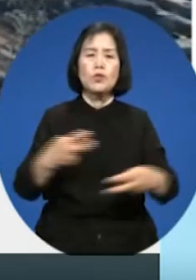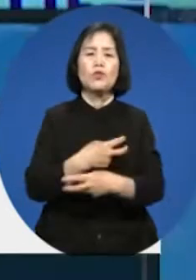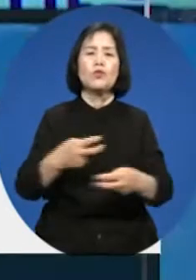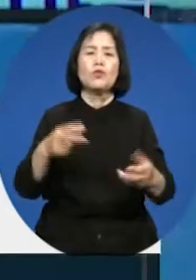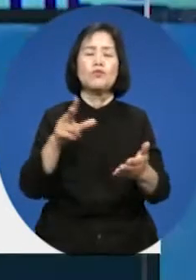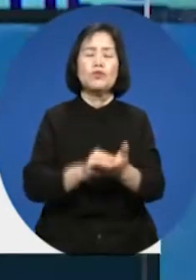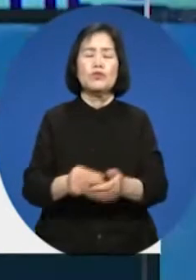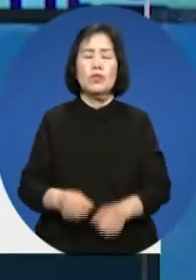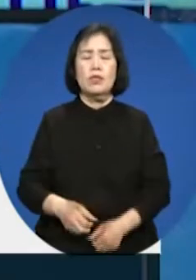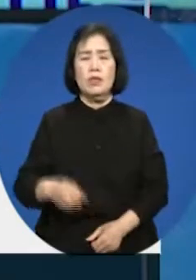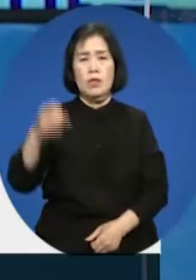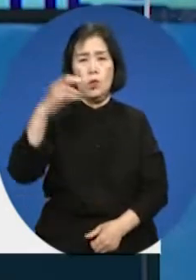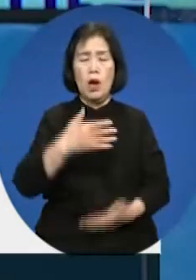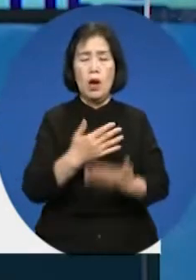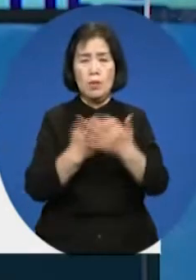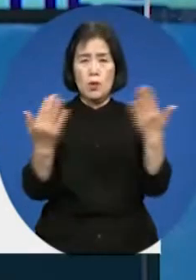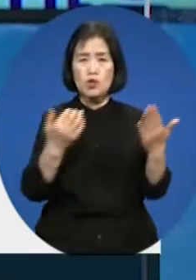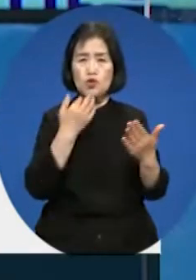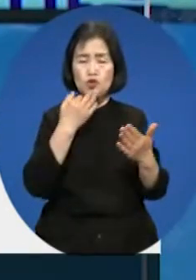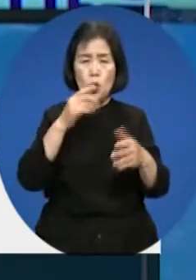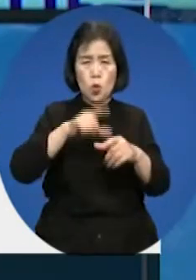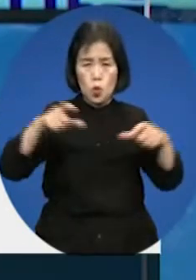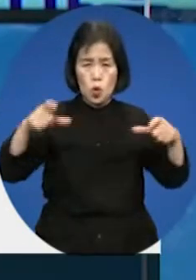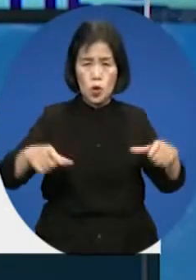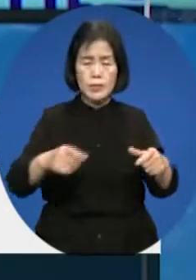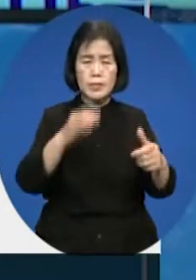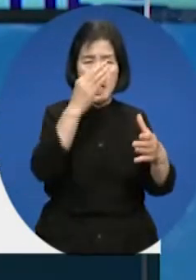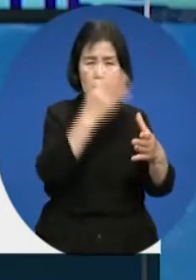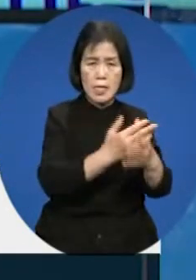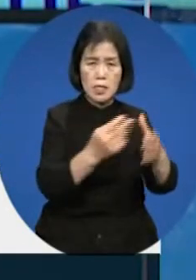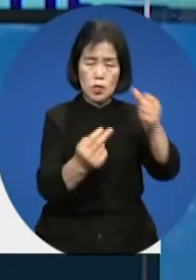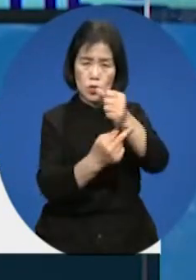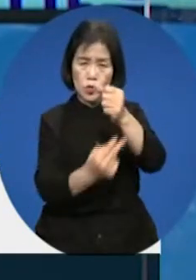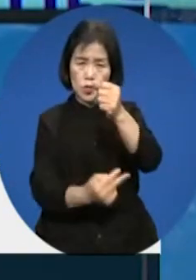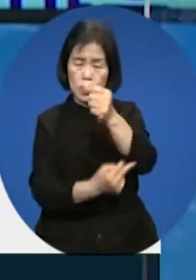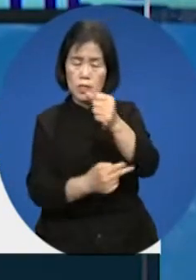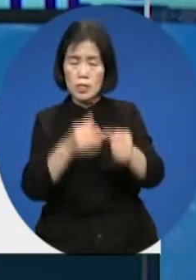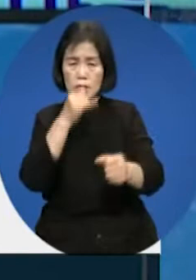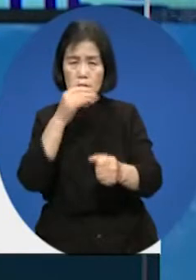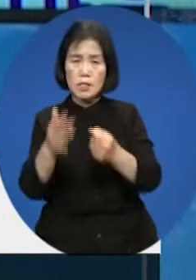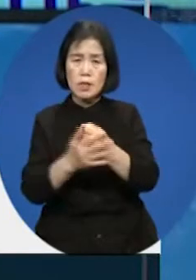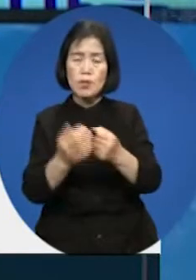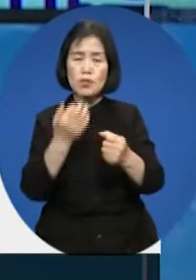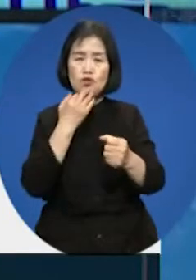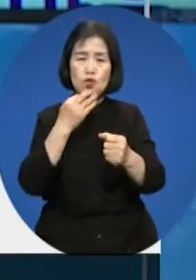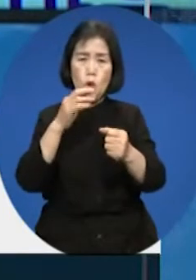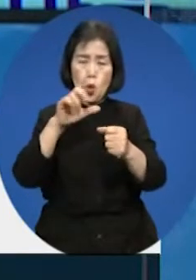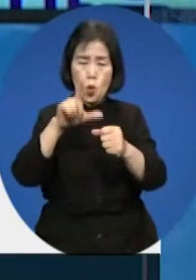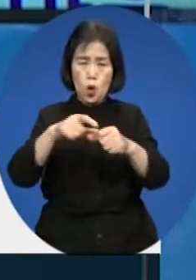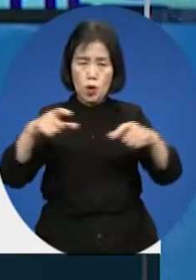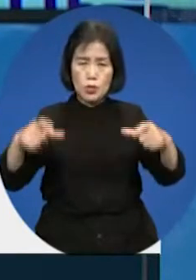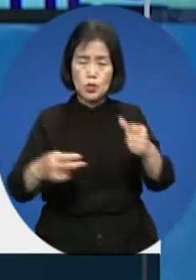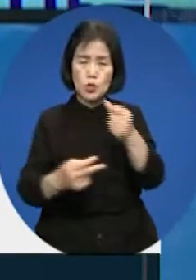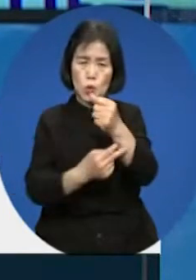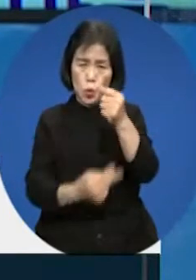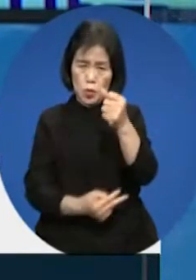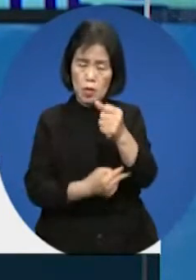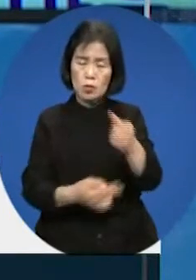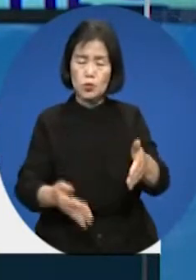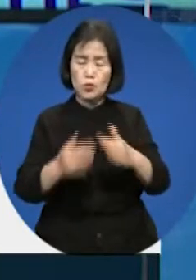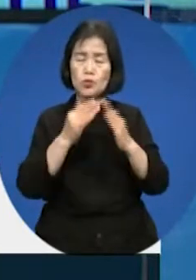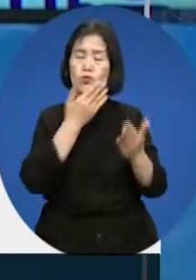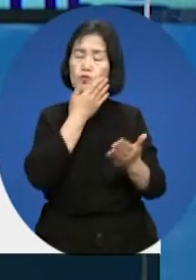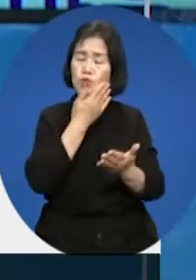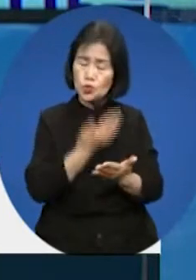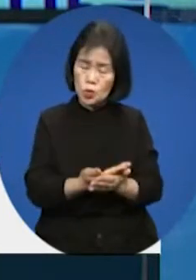문제입니다. 광명은 수도권으로 넘어가는 안양천 교량이 있기 때문에 네. 수도권으로 넘어갈 수 있는 교량 확보하는 것도 굉장히